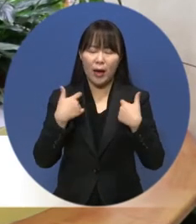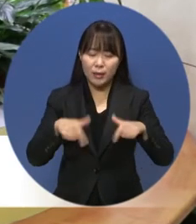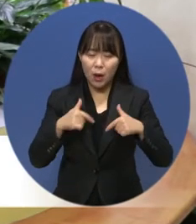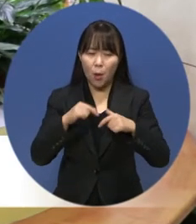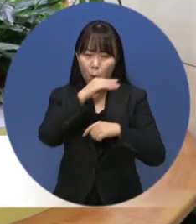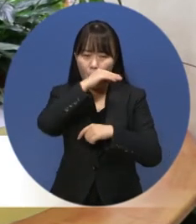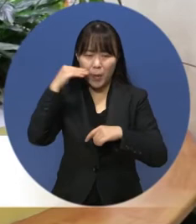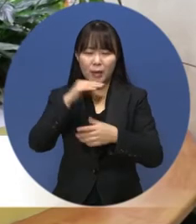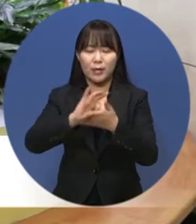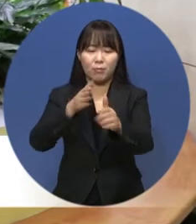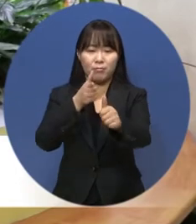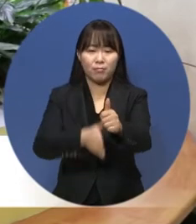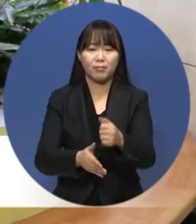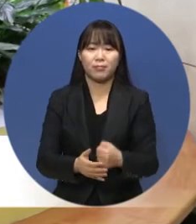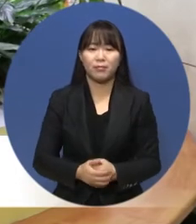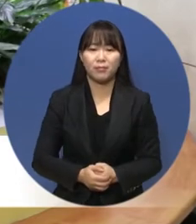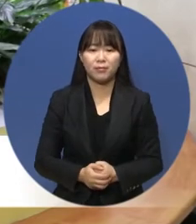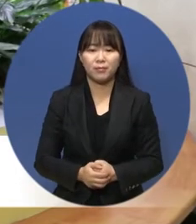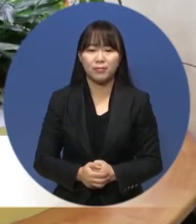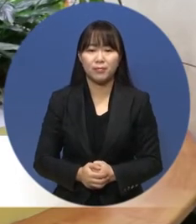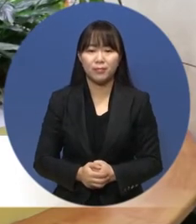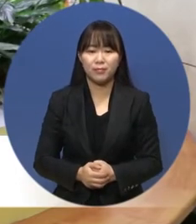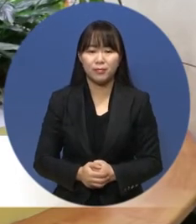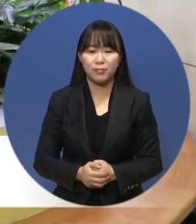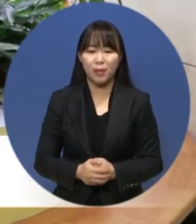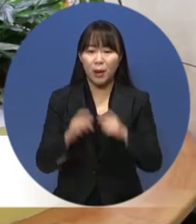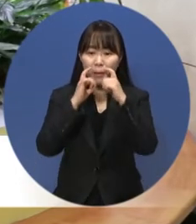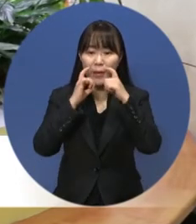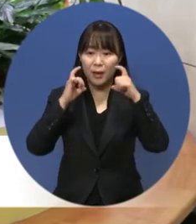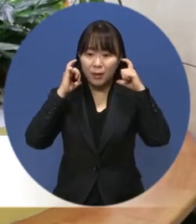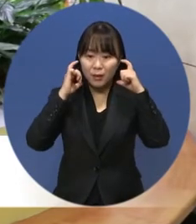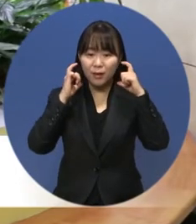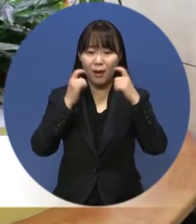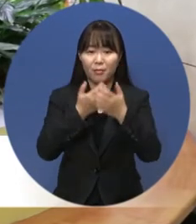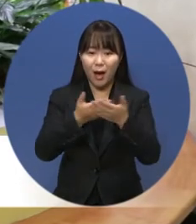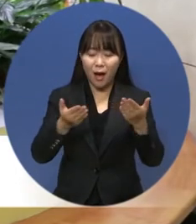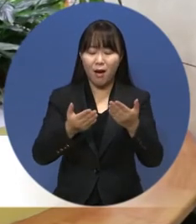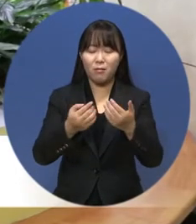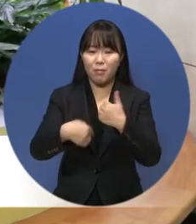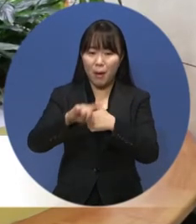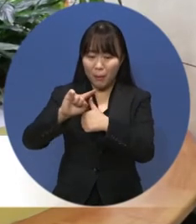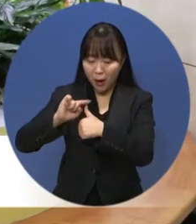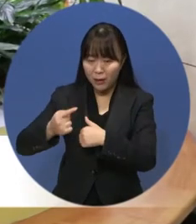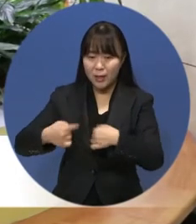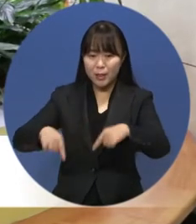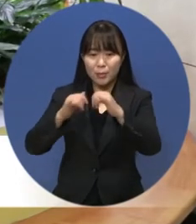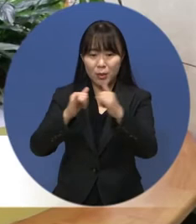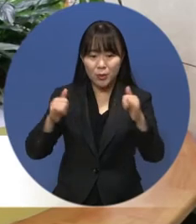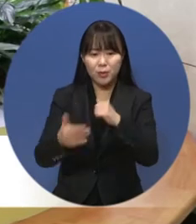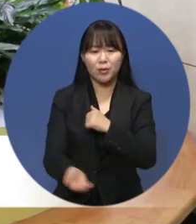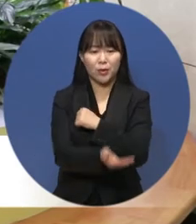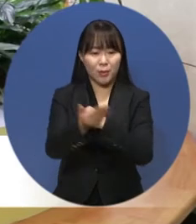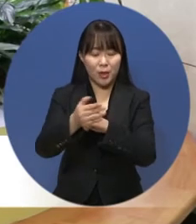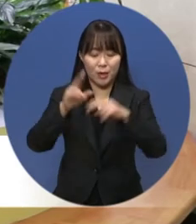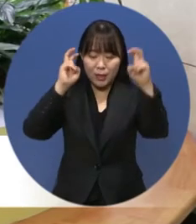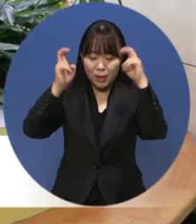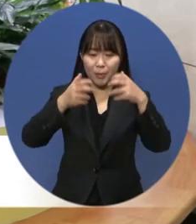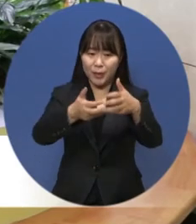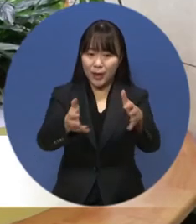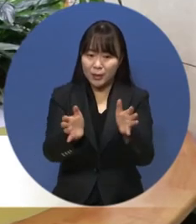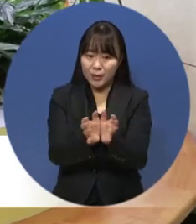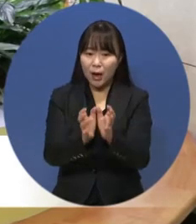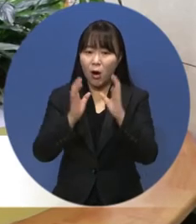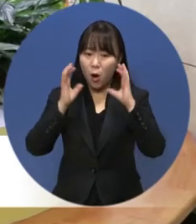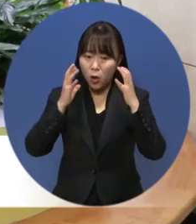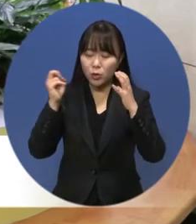착용해 주시기를 부탁드리겠습니다. 마스크 권분 운동에 참여해 주신 시민 여러분들, 기업,